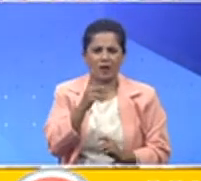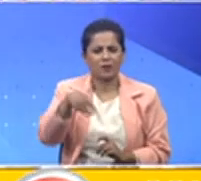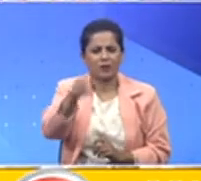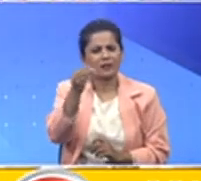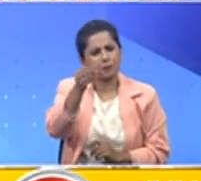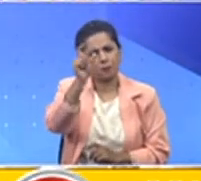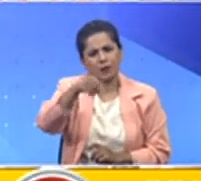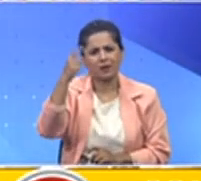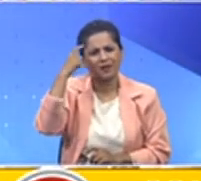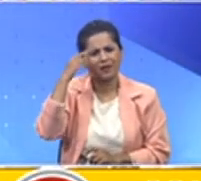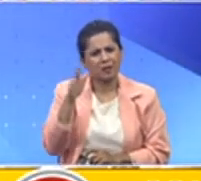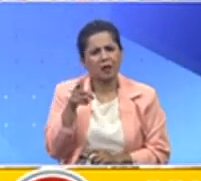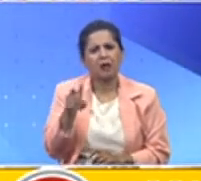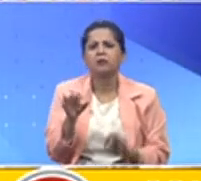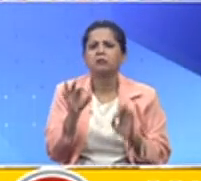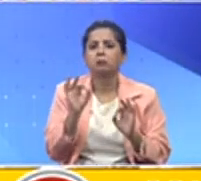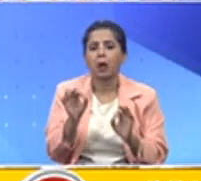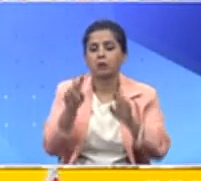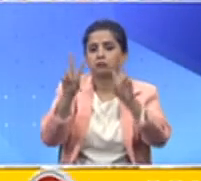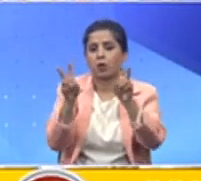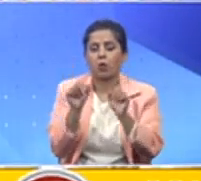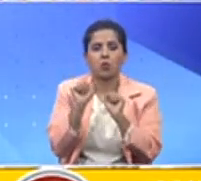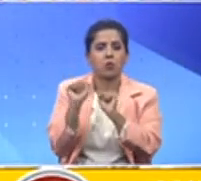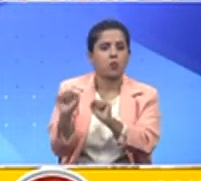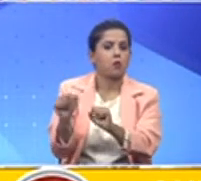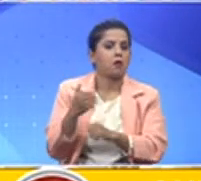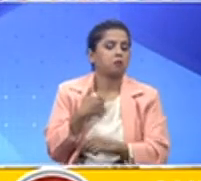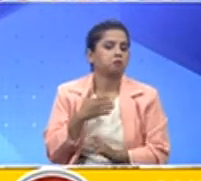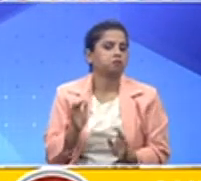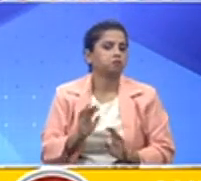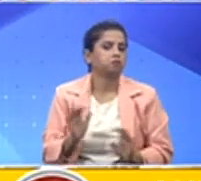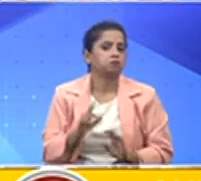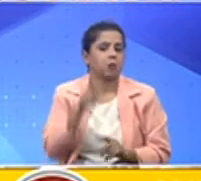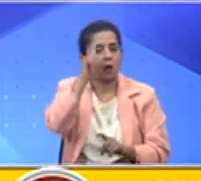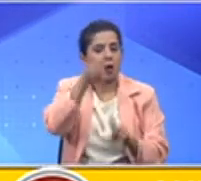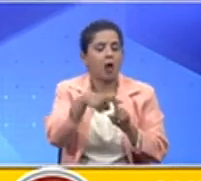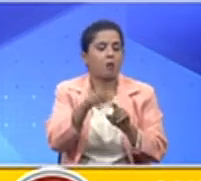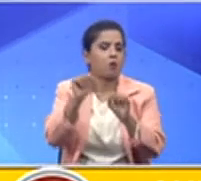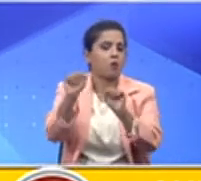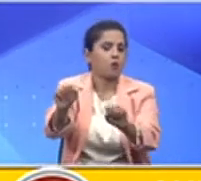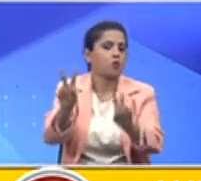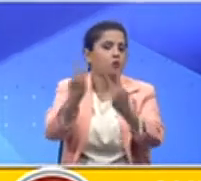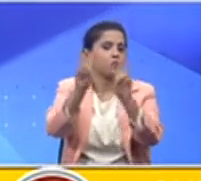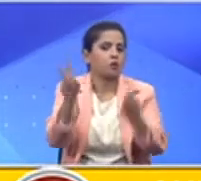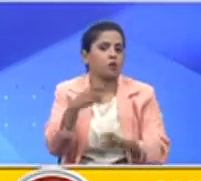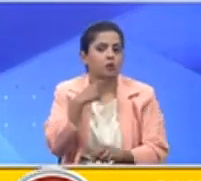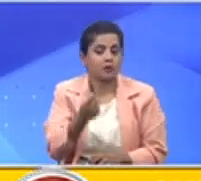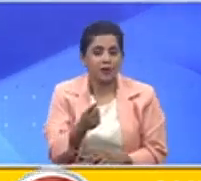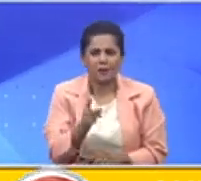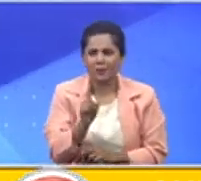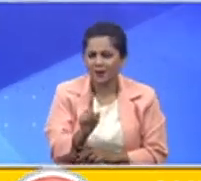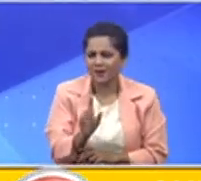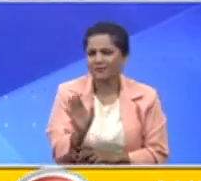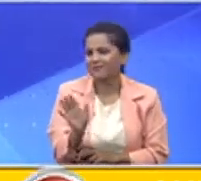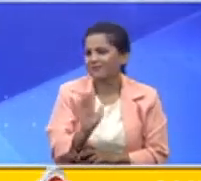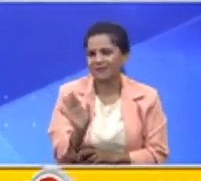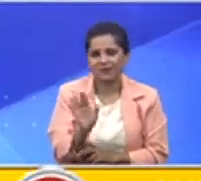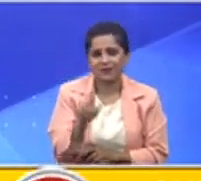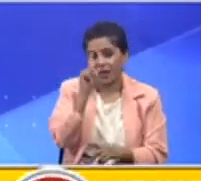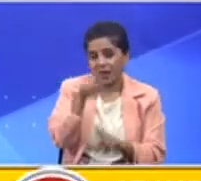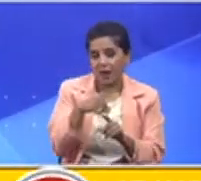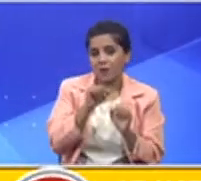कि ये तो specialized subject है, इनसे जुड़े expert के विशय हैं, लेकिन ऐसा नहीं है,